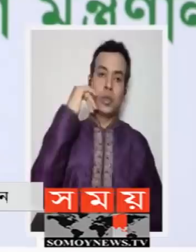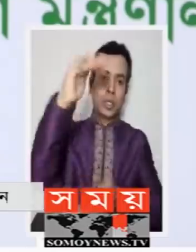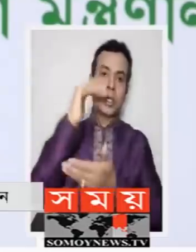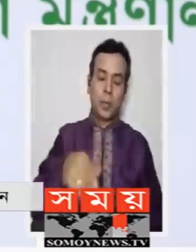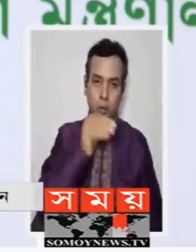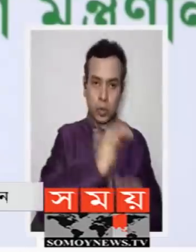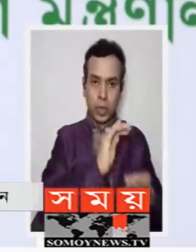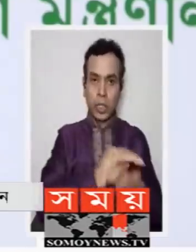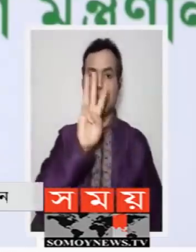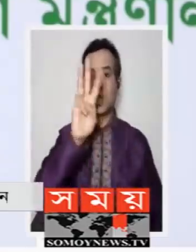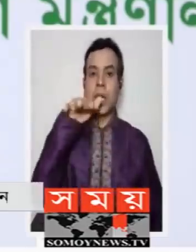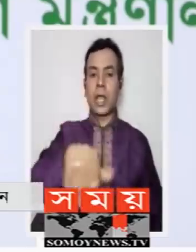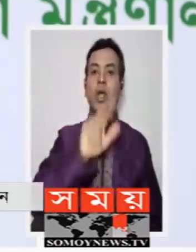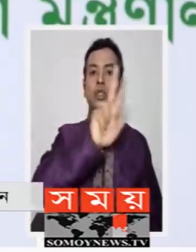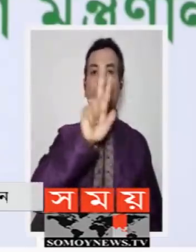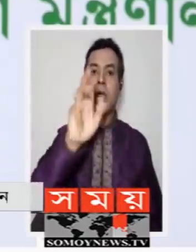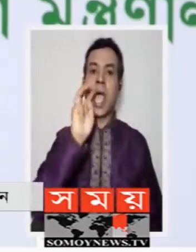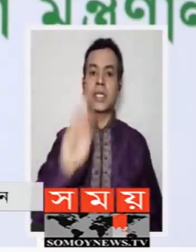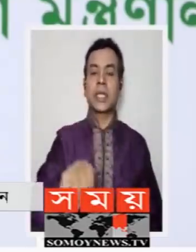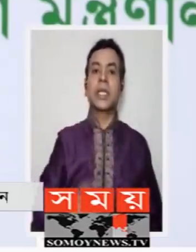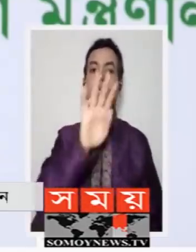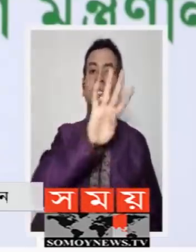24,54,737টি এবং বিতরণ হয়েছে এ পর্যন্ত